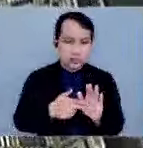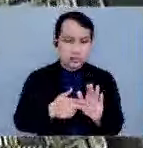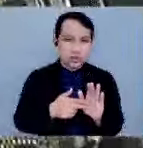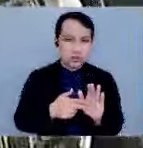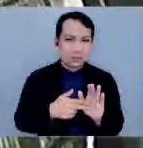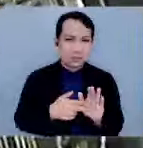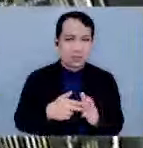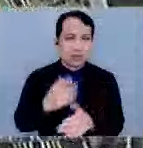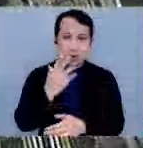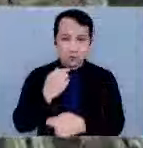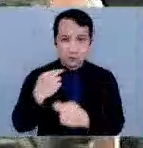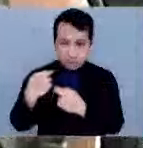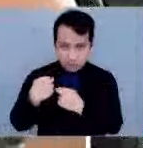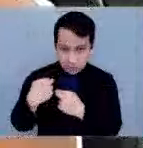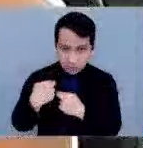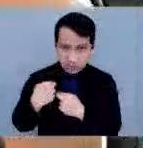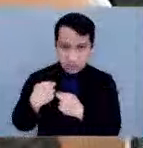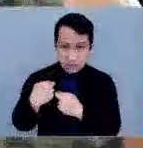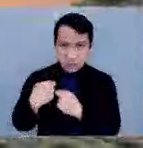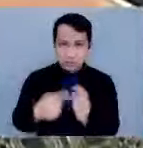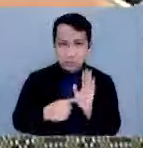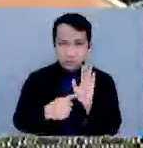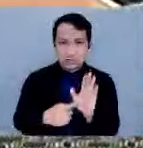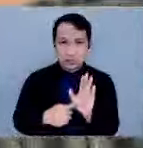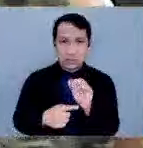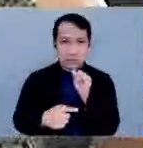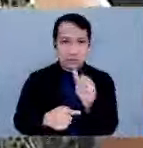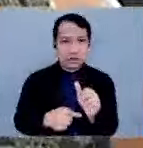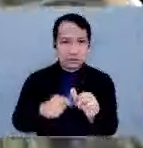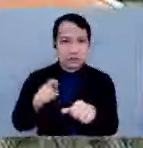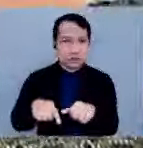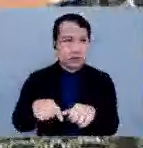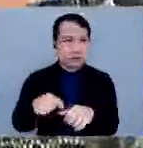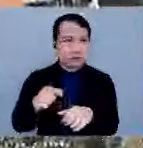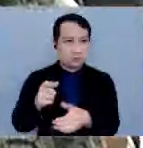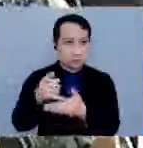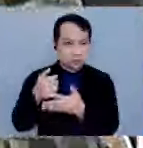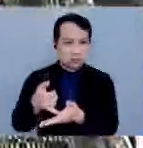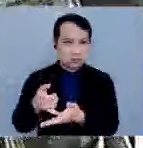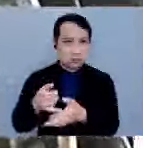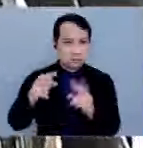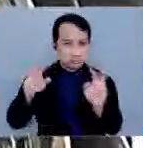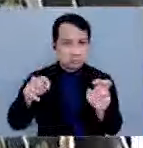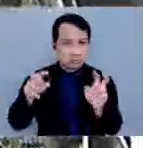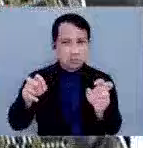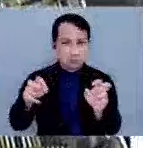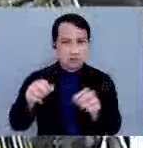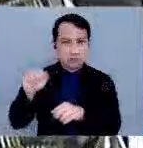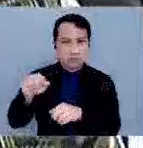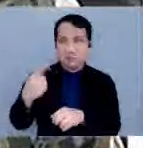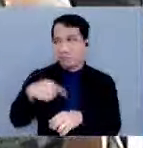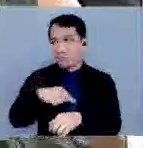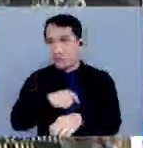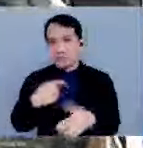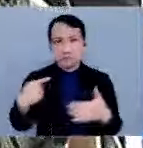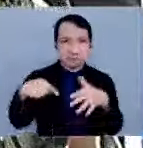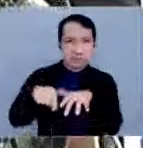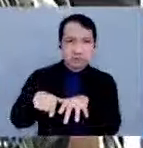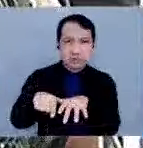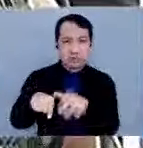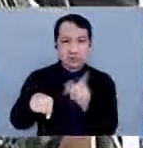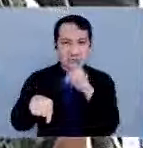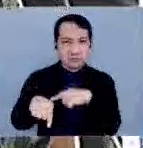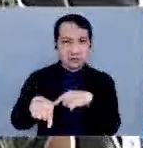accountability and show that it is not just a token for the pageant community to say yes, we're inclusive, but just for the look of